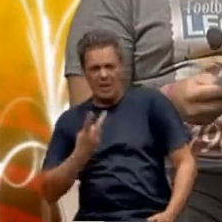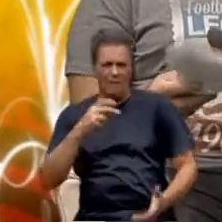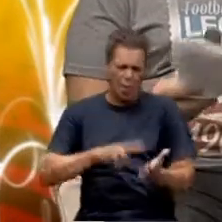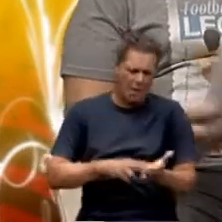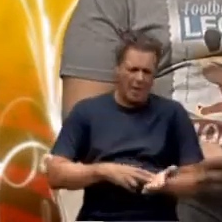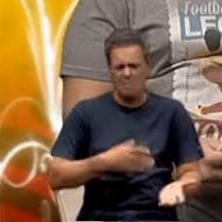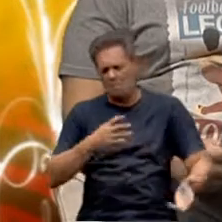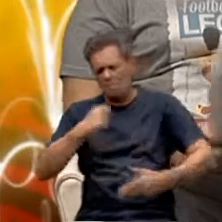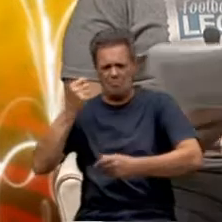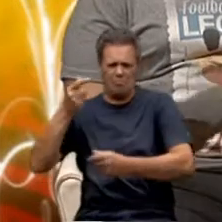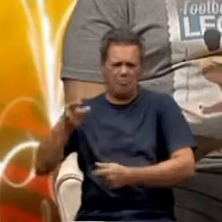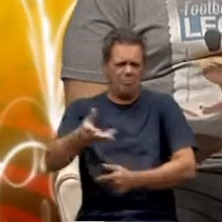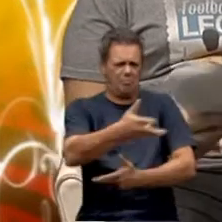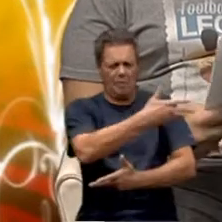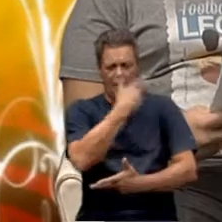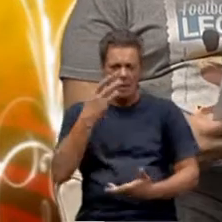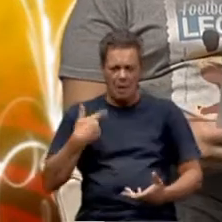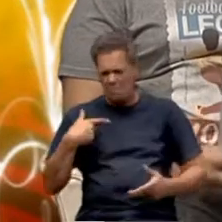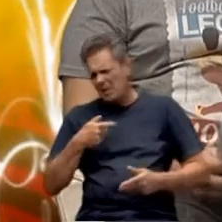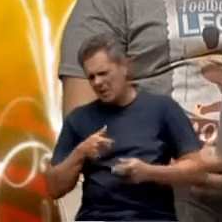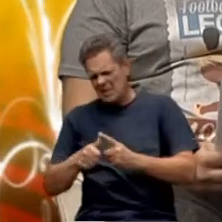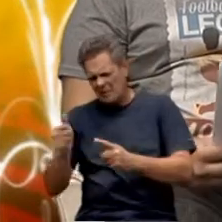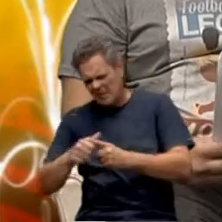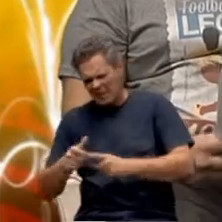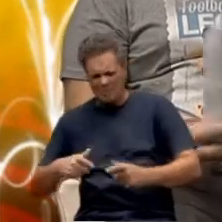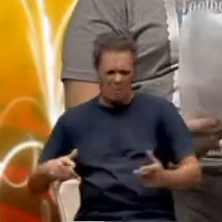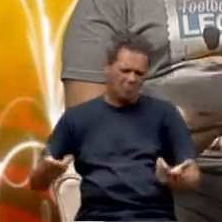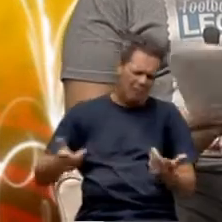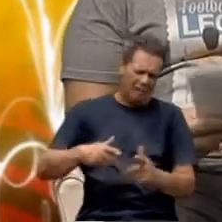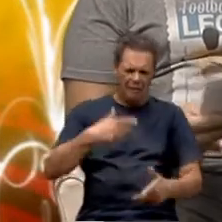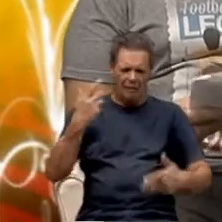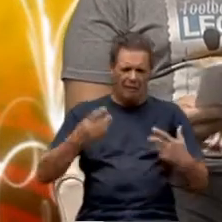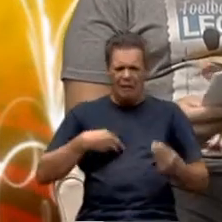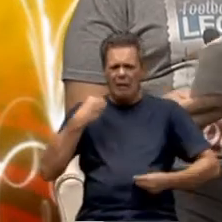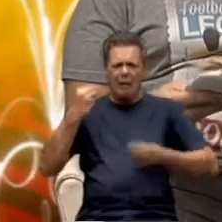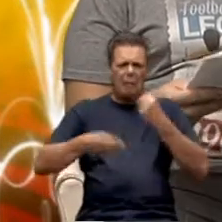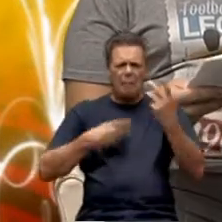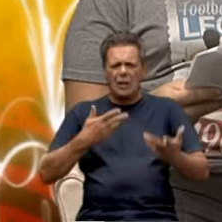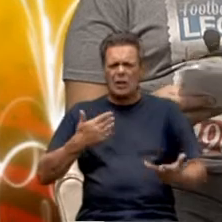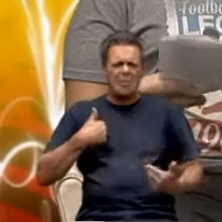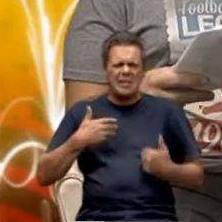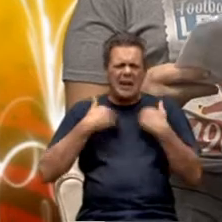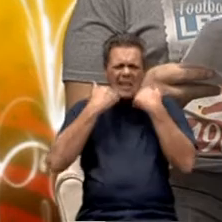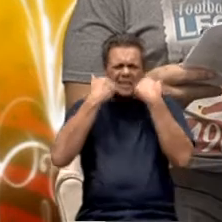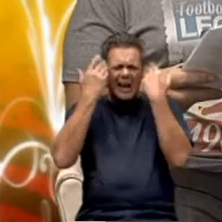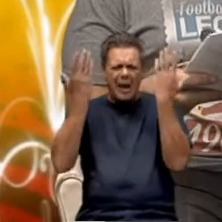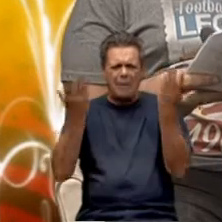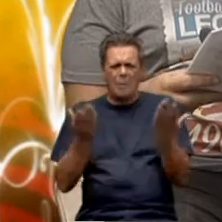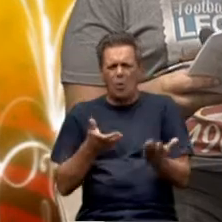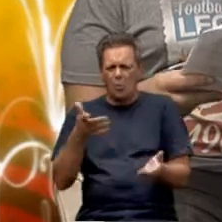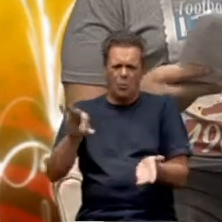Nemanja koji treba biti tu. Da. Mi se stalno zezamo, šalimo i pričamo. Mislim, ne sramimo se više, bar u toj